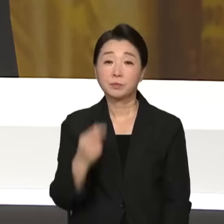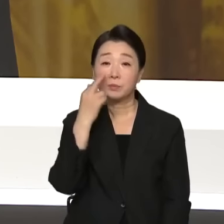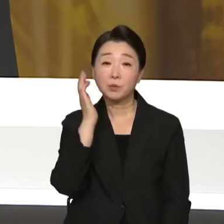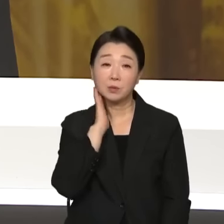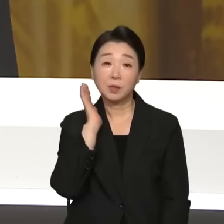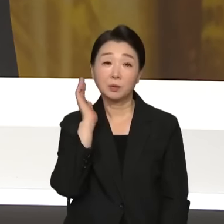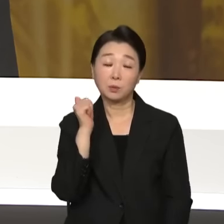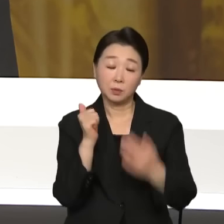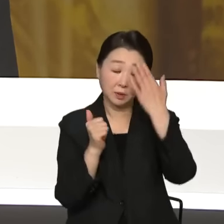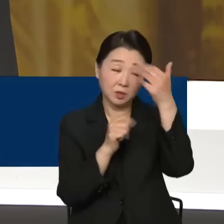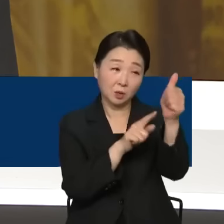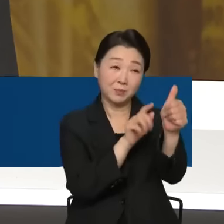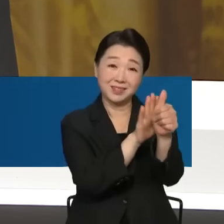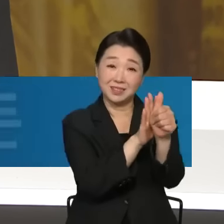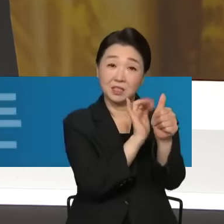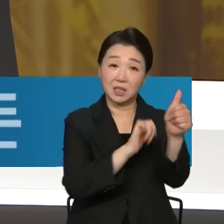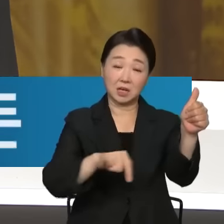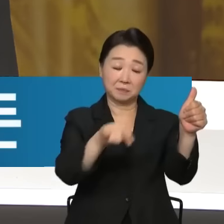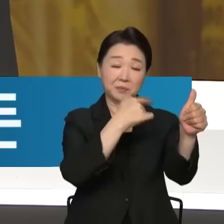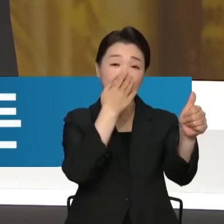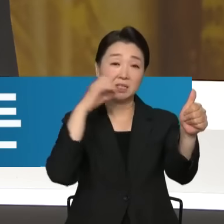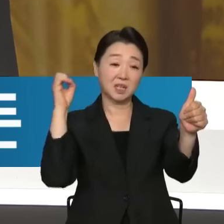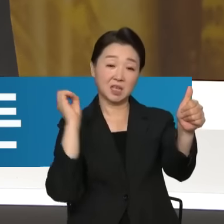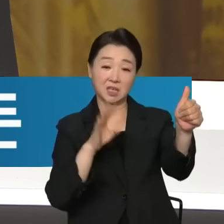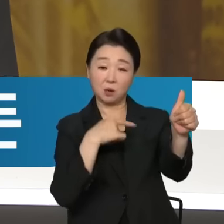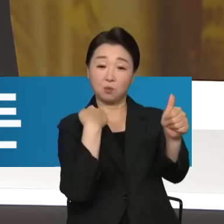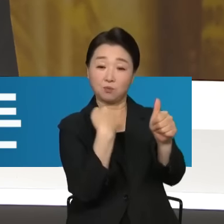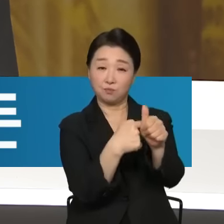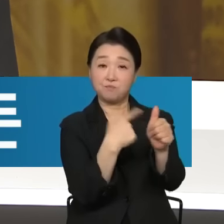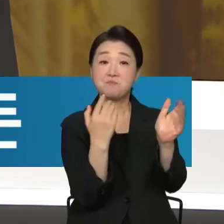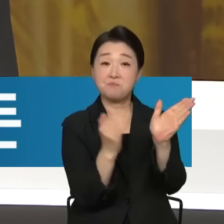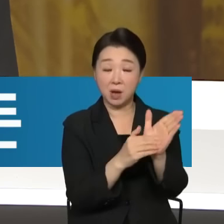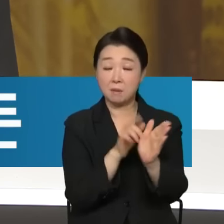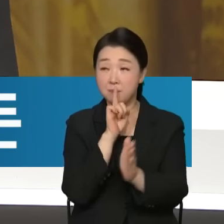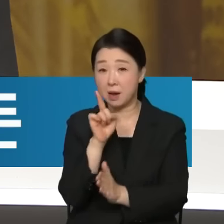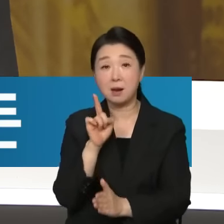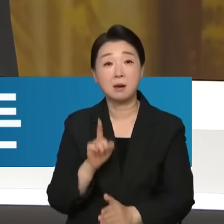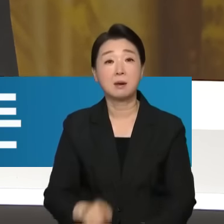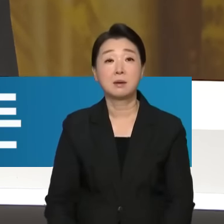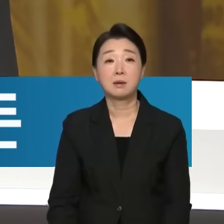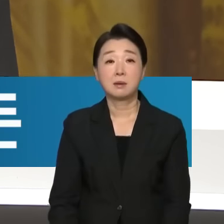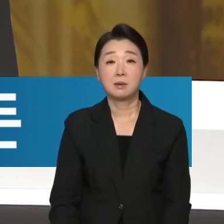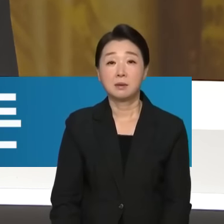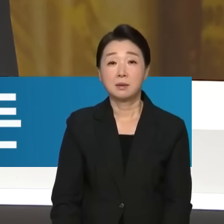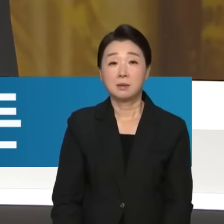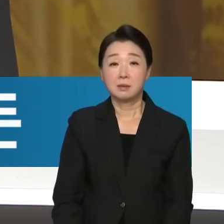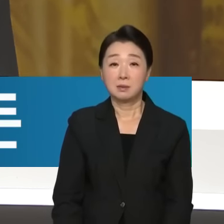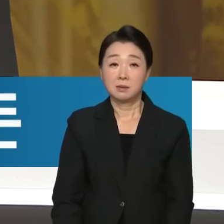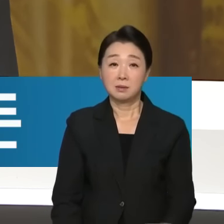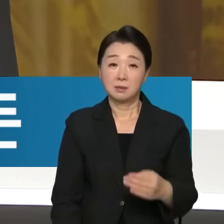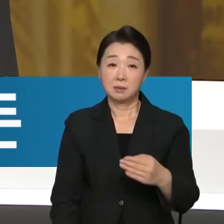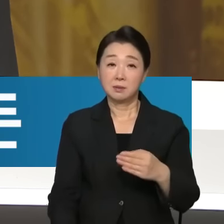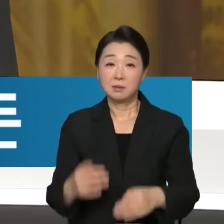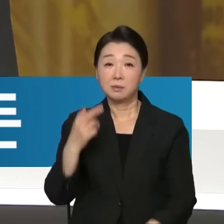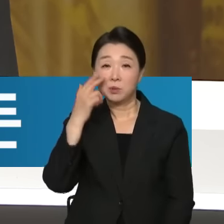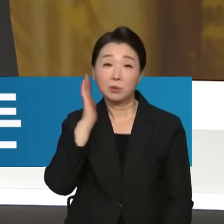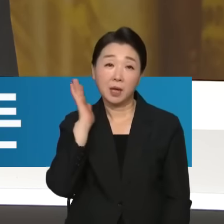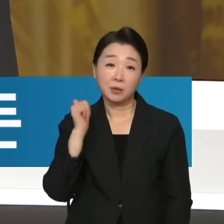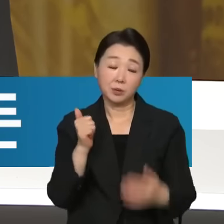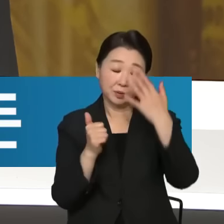바이든 대통령이 트럼프 지지자들을 쓰레기라고 불렀다는 논란에 휩싸였습니다. 바이든이 트럼프 유세장에서 나온